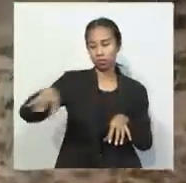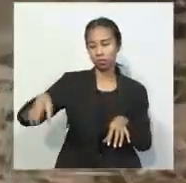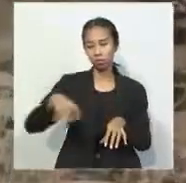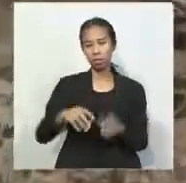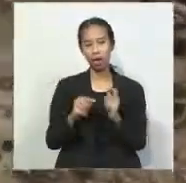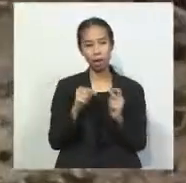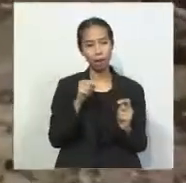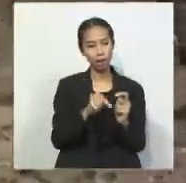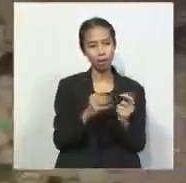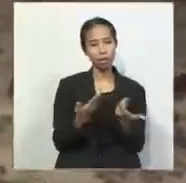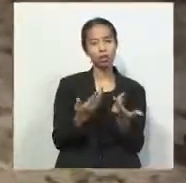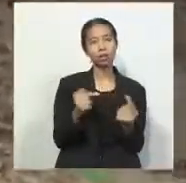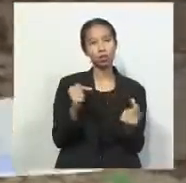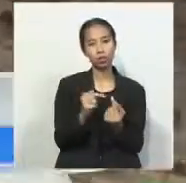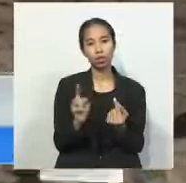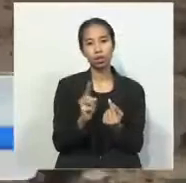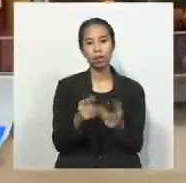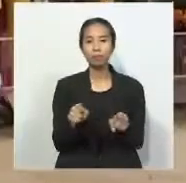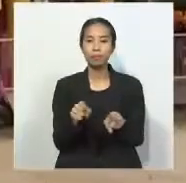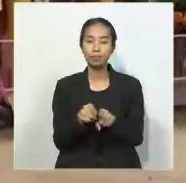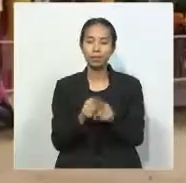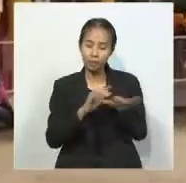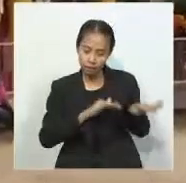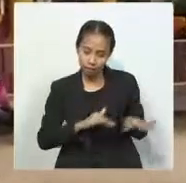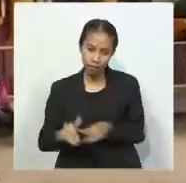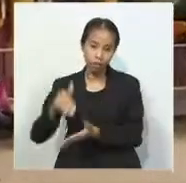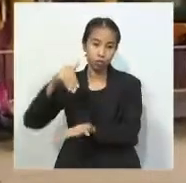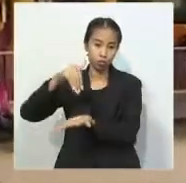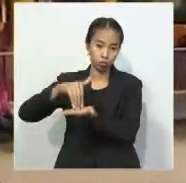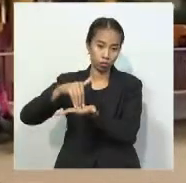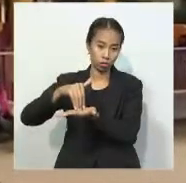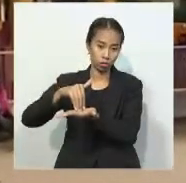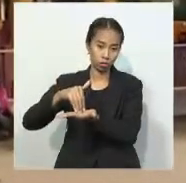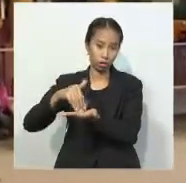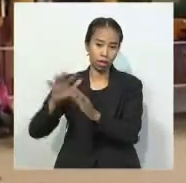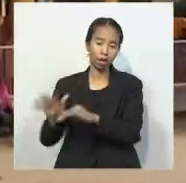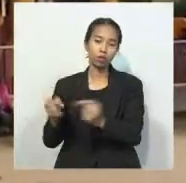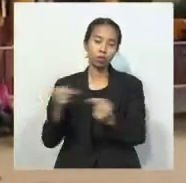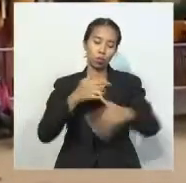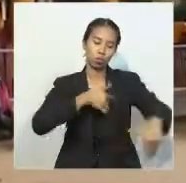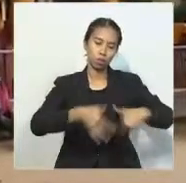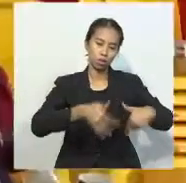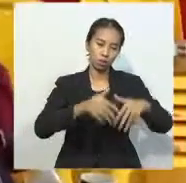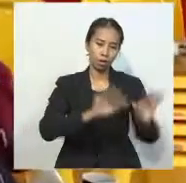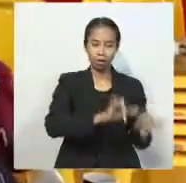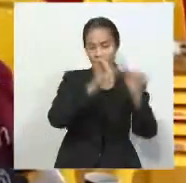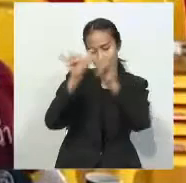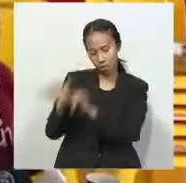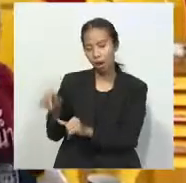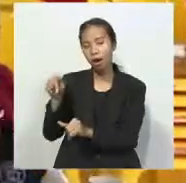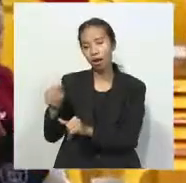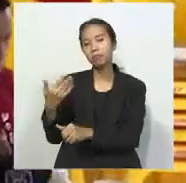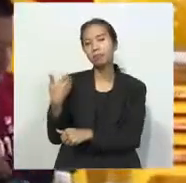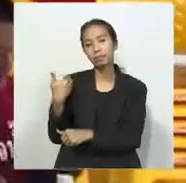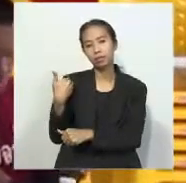เป็นอำเภอเกาะสมุยครับเทศบาลนครเกาะสมุยก็ได้มีการเตรียมศูนย์นะครับในการที่จะอพยพสำหรับพี่น้องประชาชนในพื้นที่ของอำเภอเก